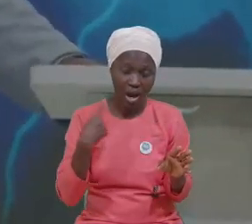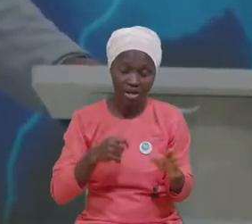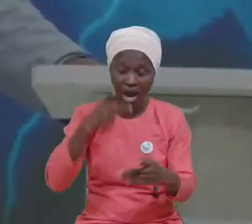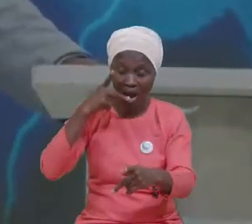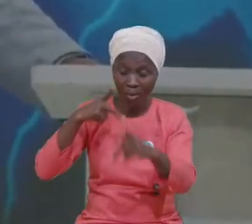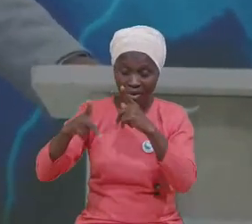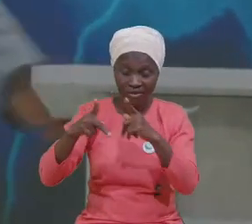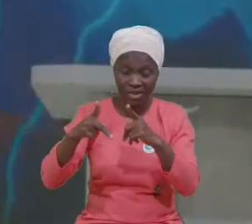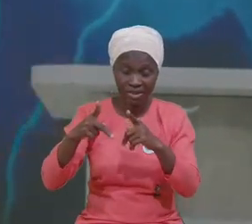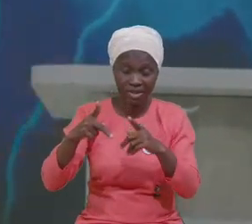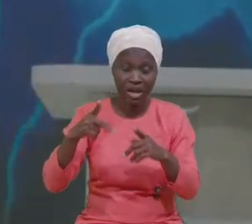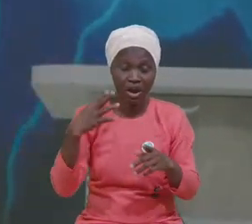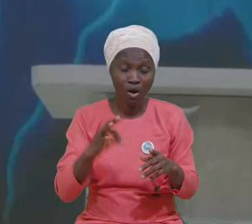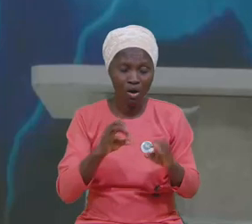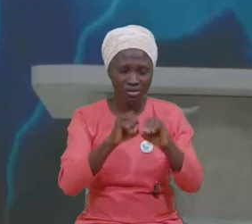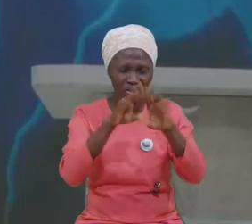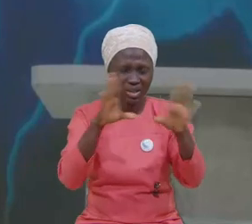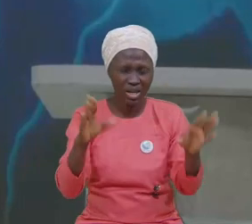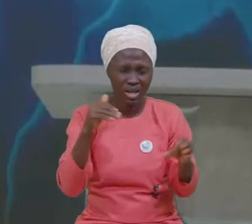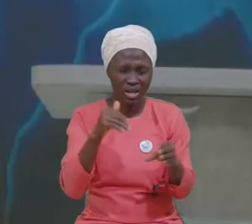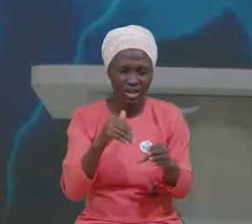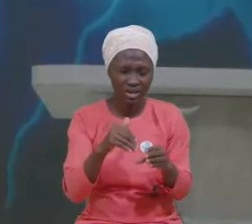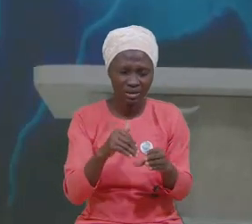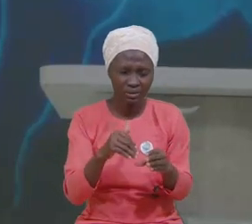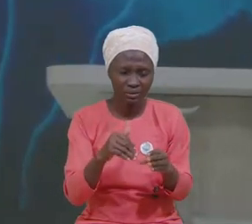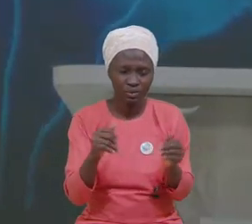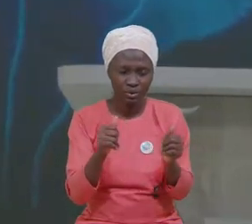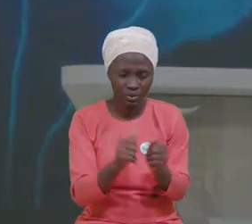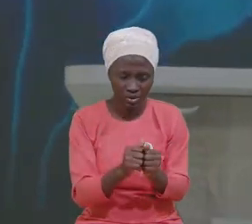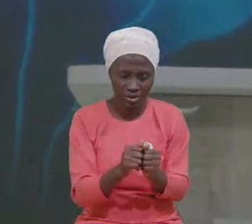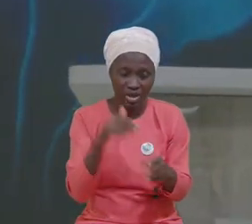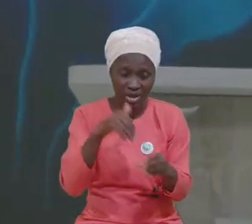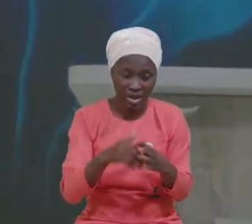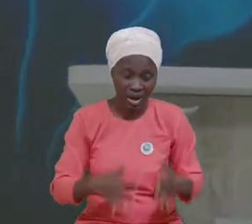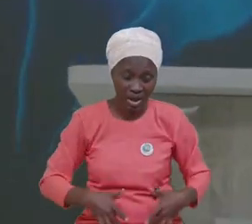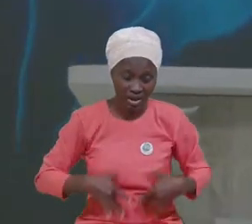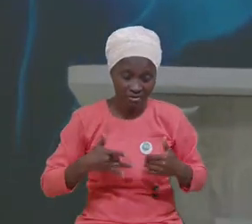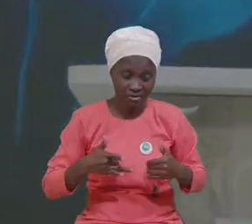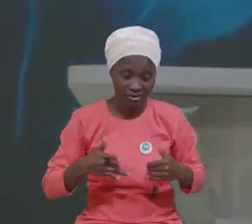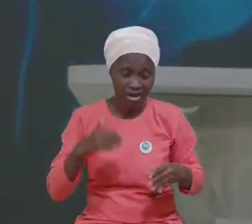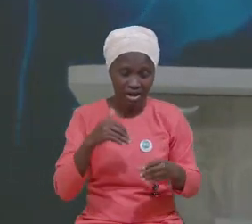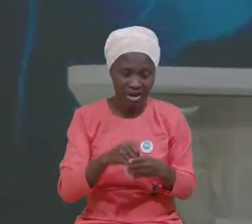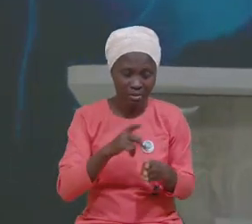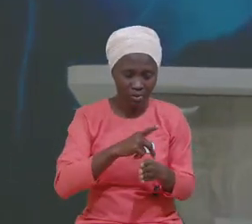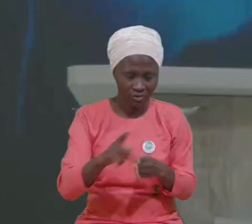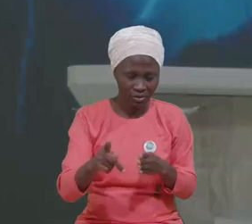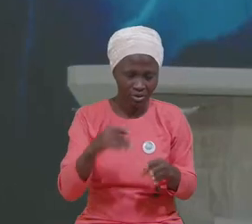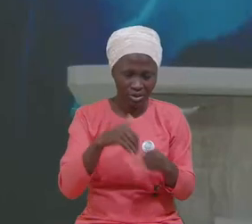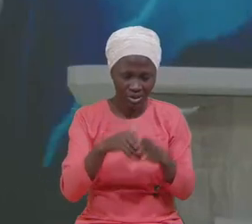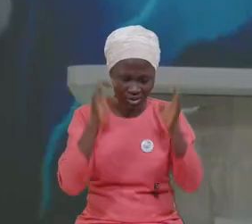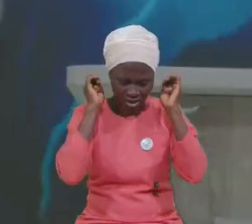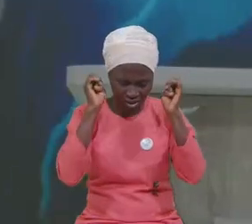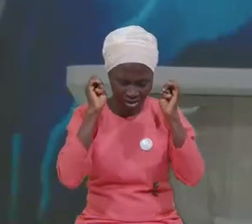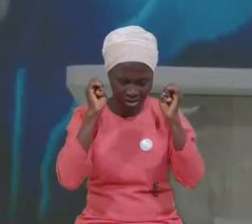la prophétie pour briller dans la vie, dans la profession, dans les